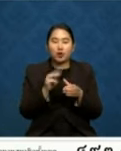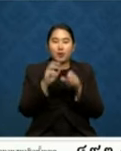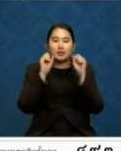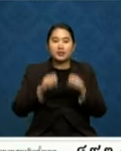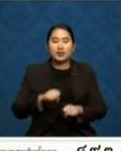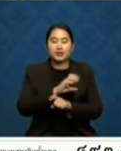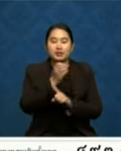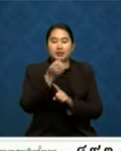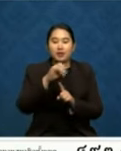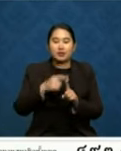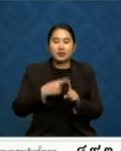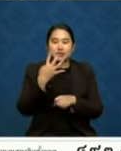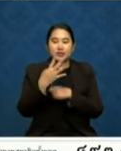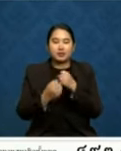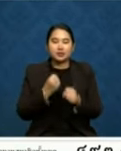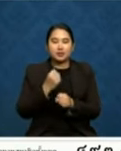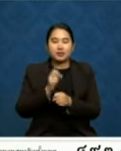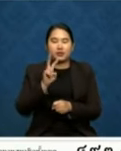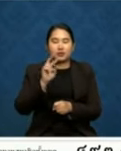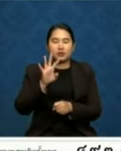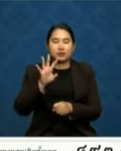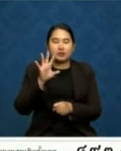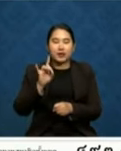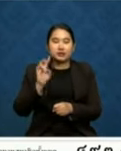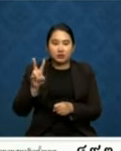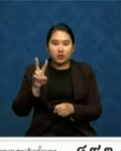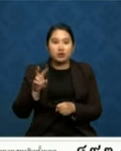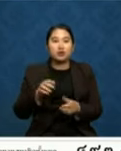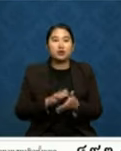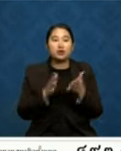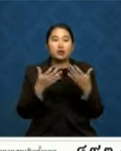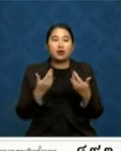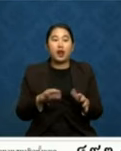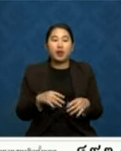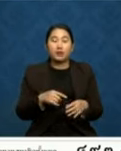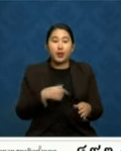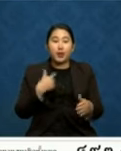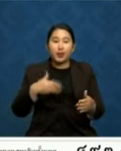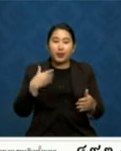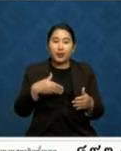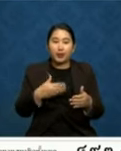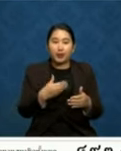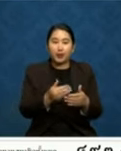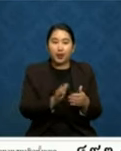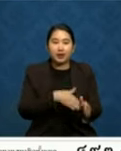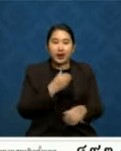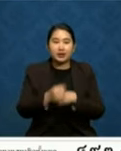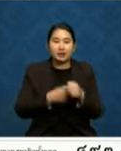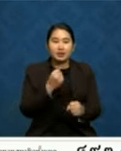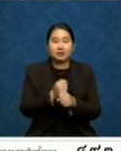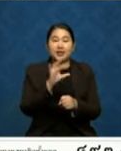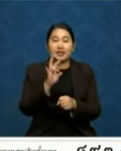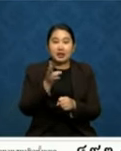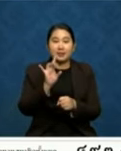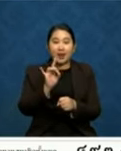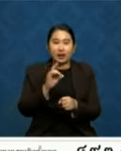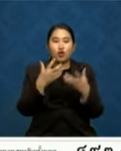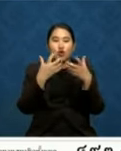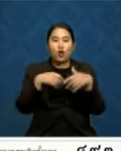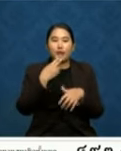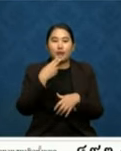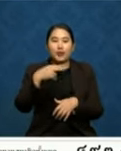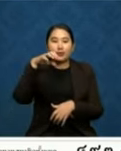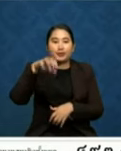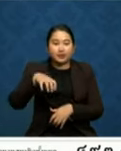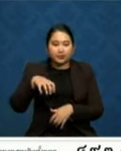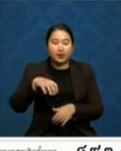ายน 2482แล้วเนี่ยนะครับตลอดเวลาที่ยาวนานมาเนี่ย78ปีที่โรงงานยาสูบเนี่ย